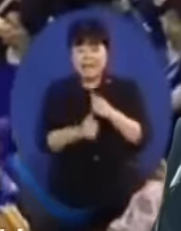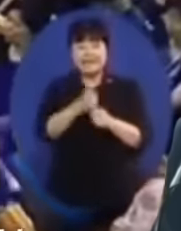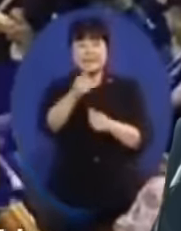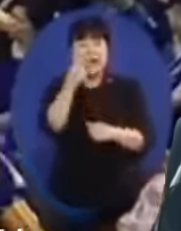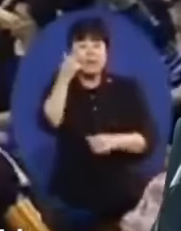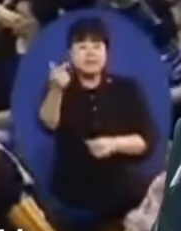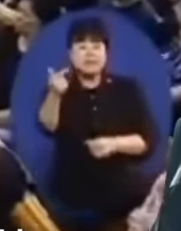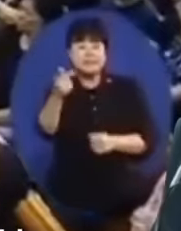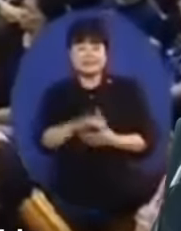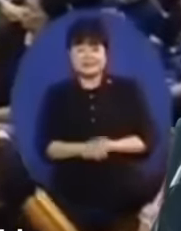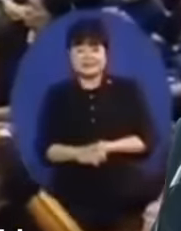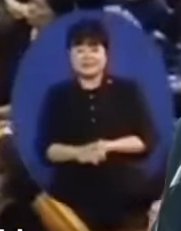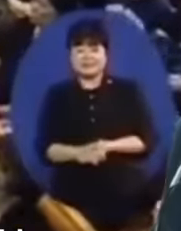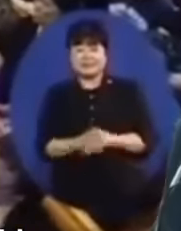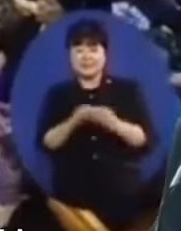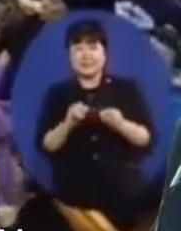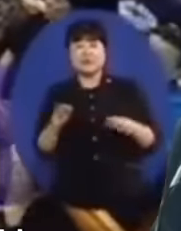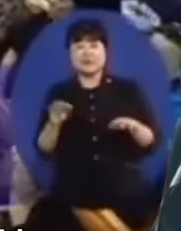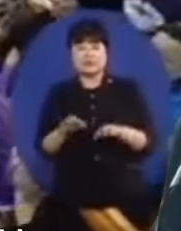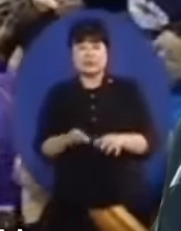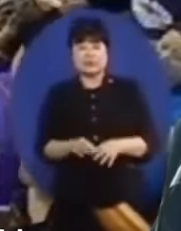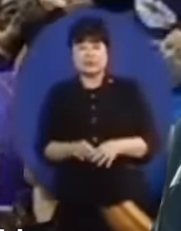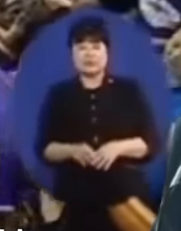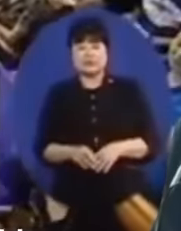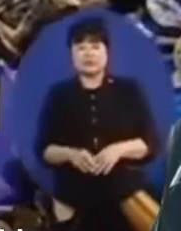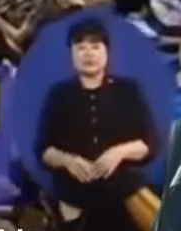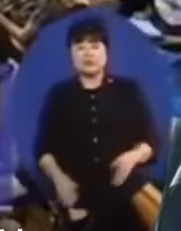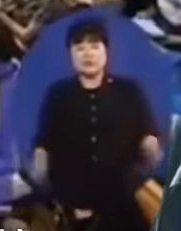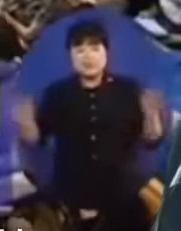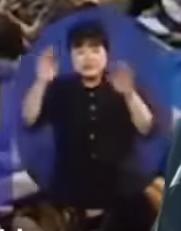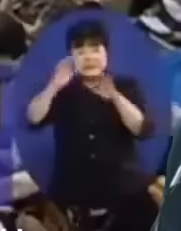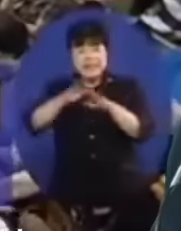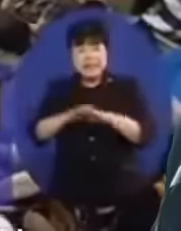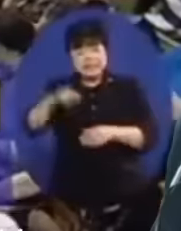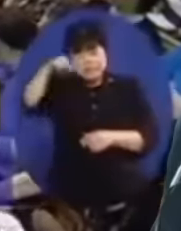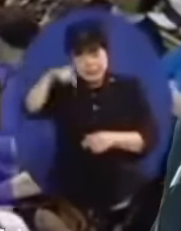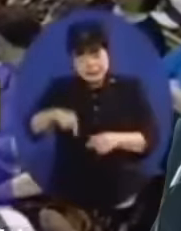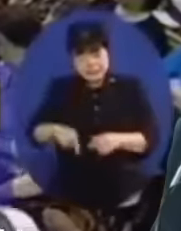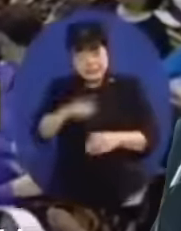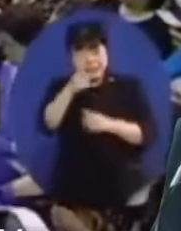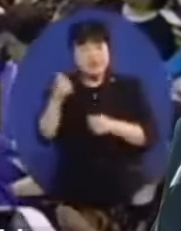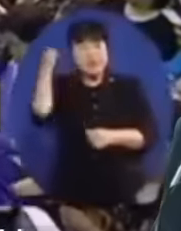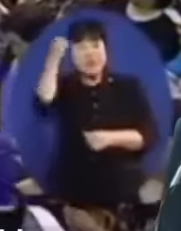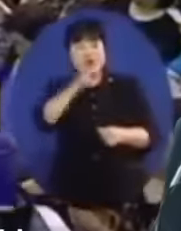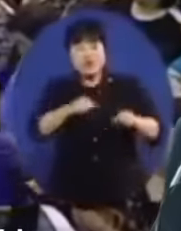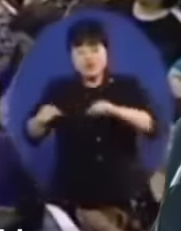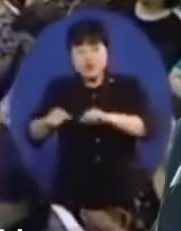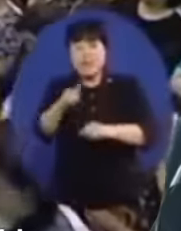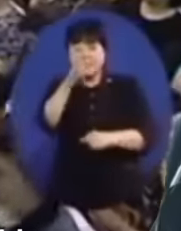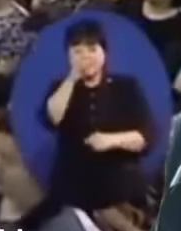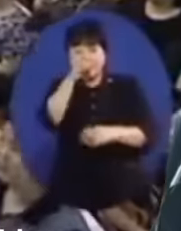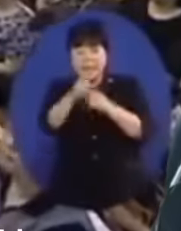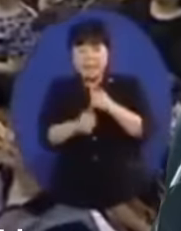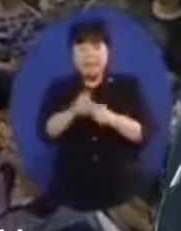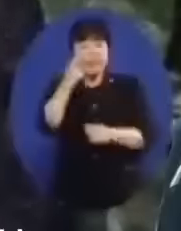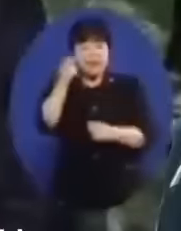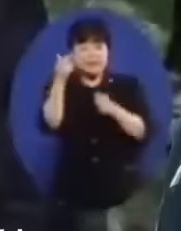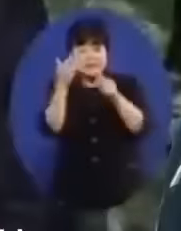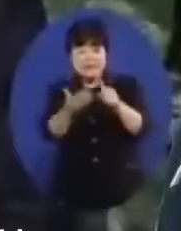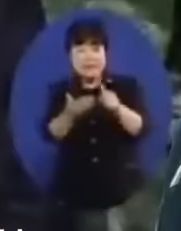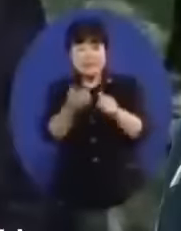아버지입니다. 땅에 혼돈하고 공허함이와 흑암이 깊음이 있고 하나님의 영은 수면에 운영하시죠. 하나님